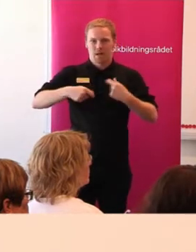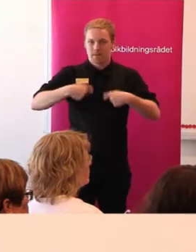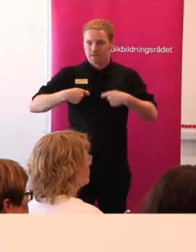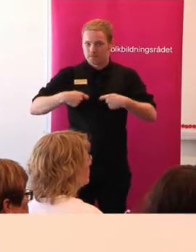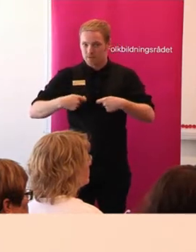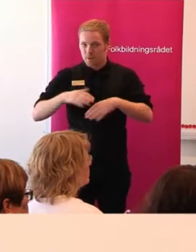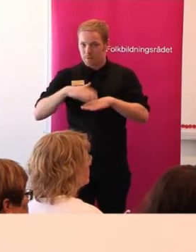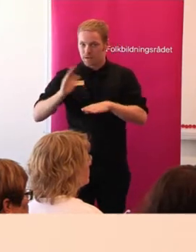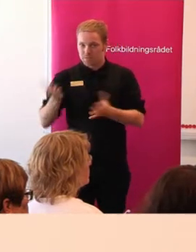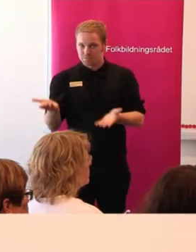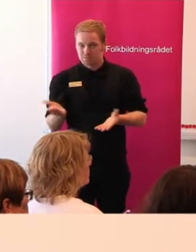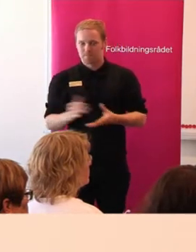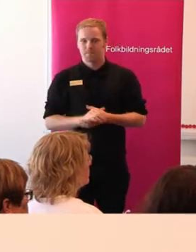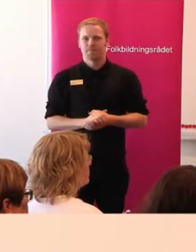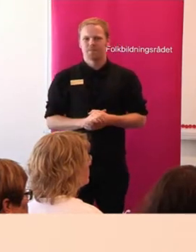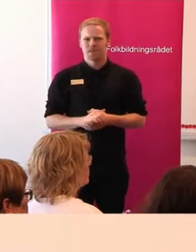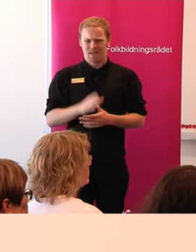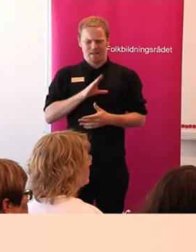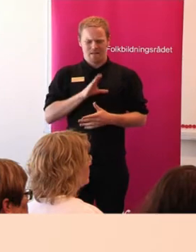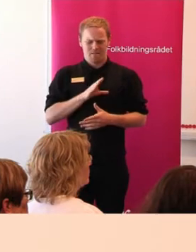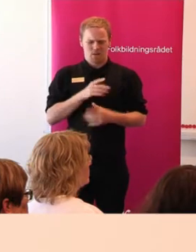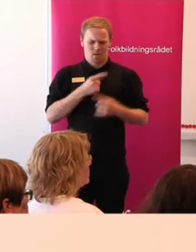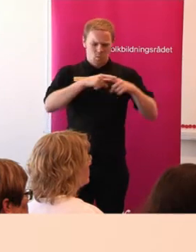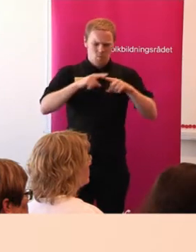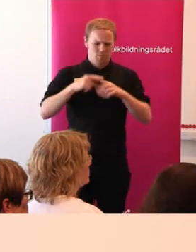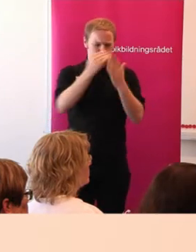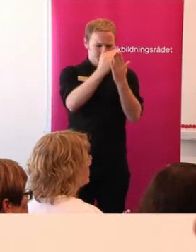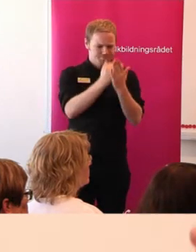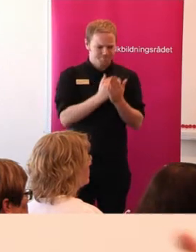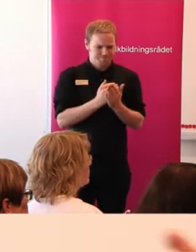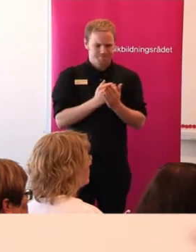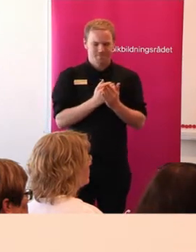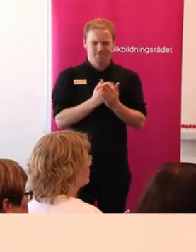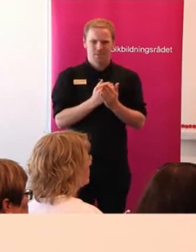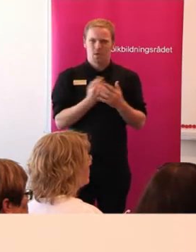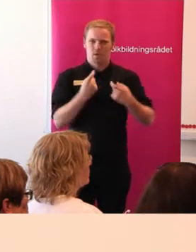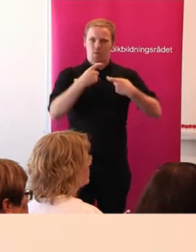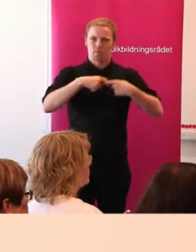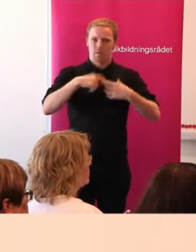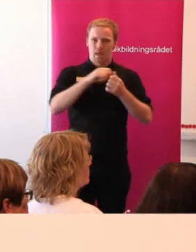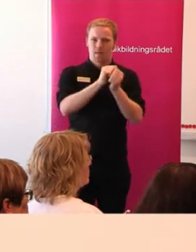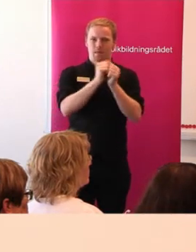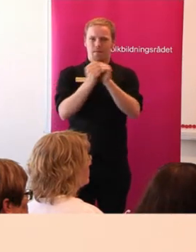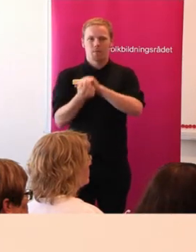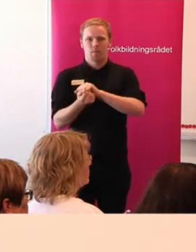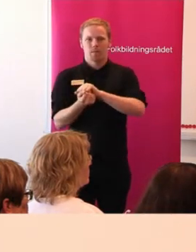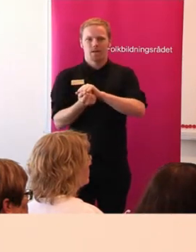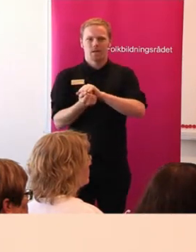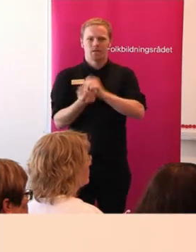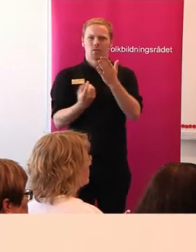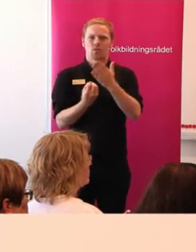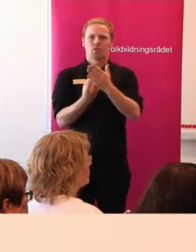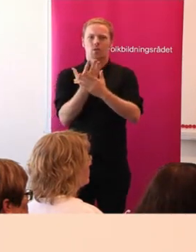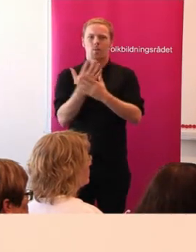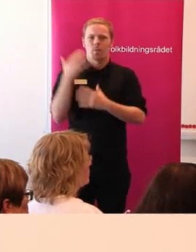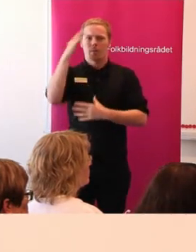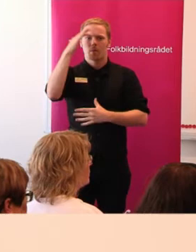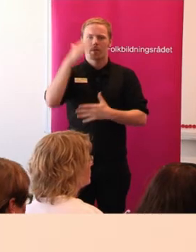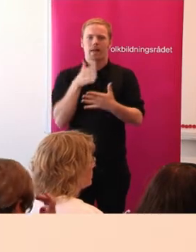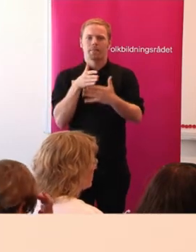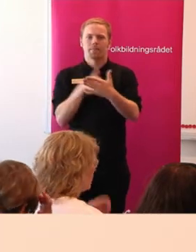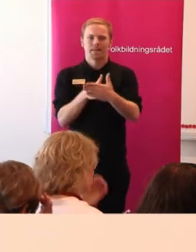finns sådana delar i reformer och uppdrag som är väldigt, som skapar problem istället för möjligheter.